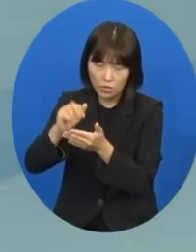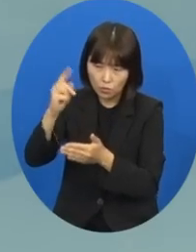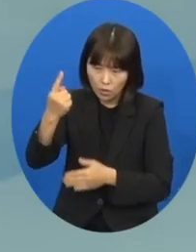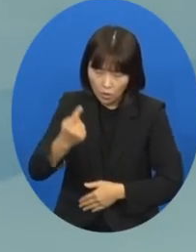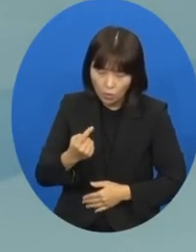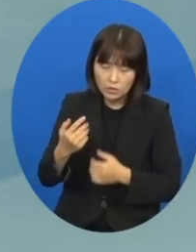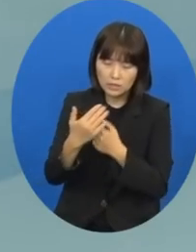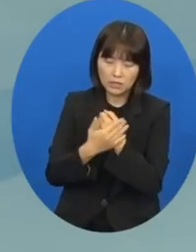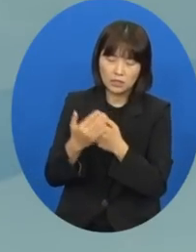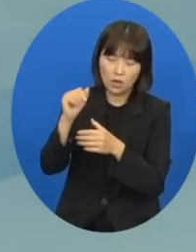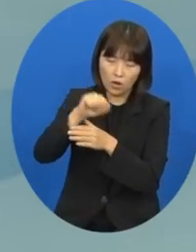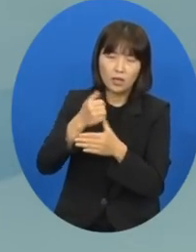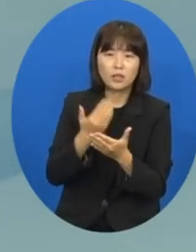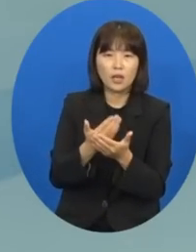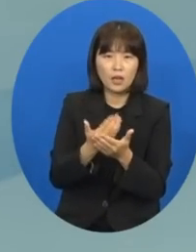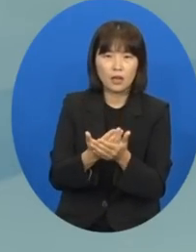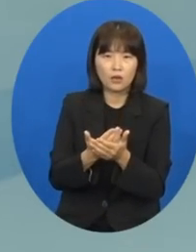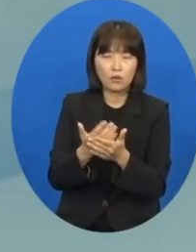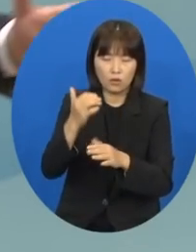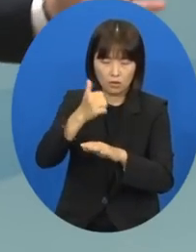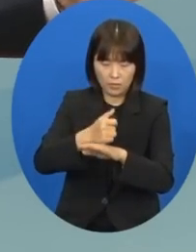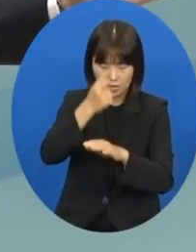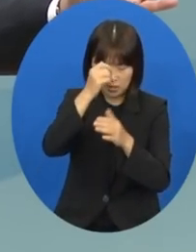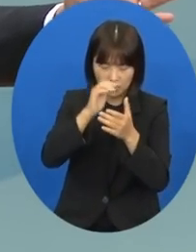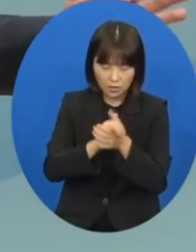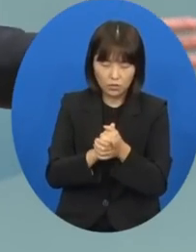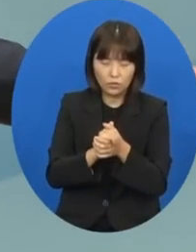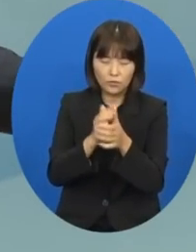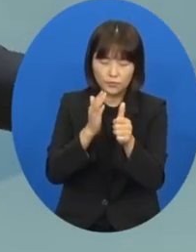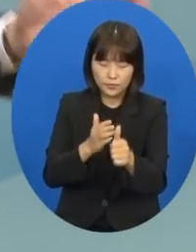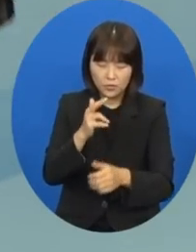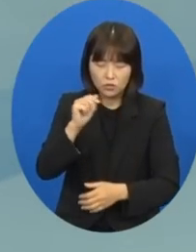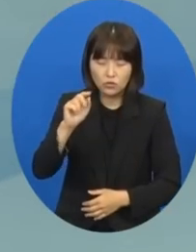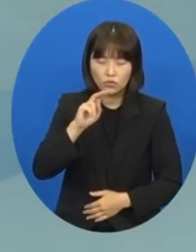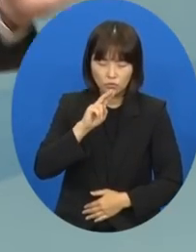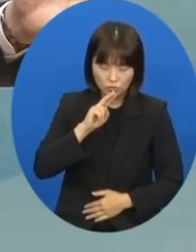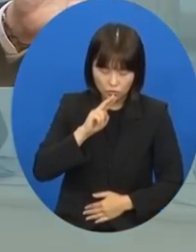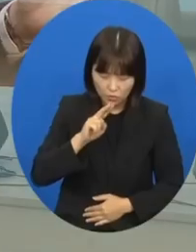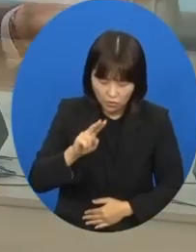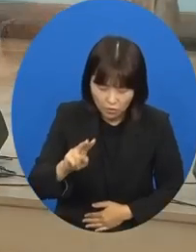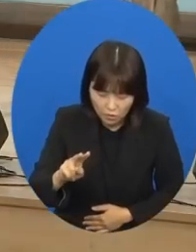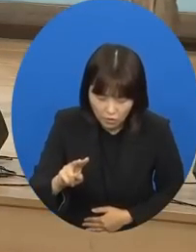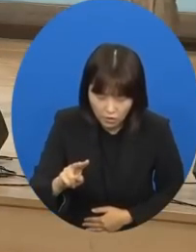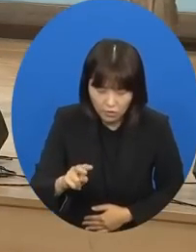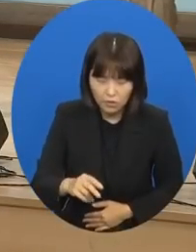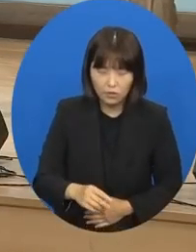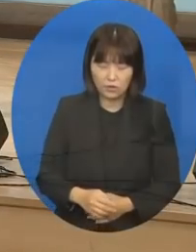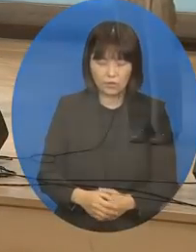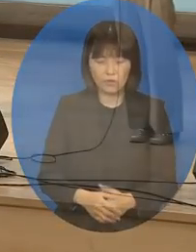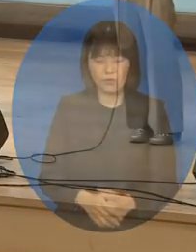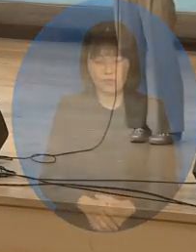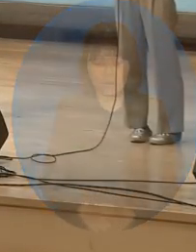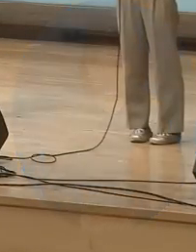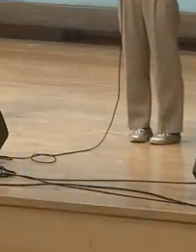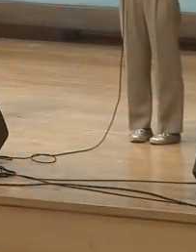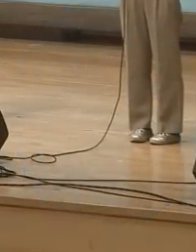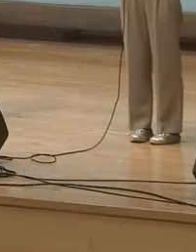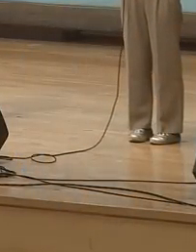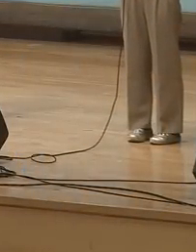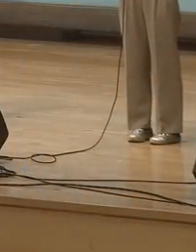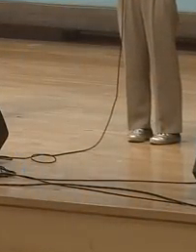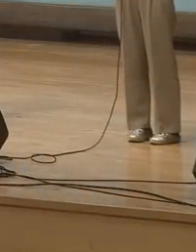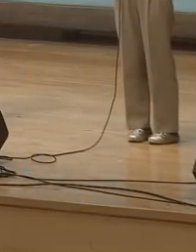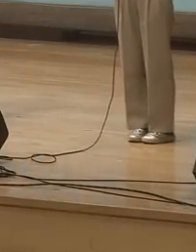은혜를 허락해달라고 우리 마지막에 한 번 더 우리 주여 한 번 외치시고 기도하도록 하겠습니다. 주여, 하나님